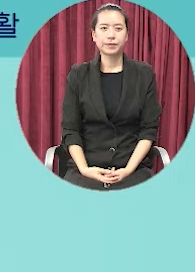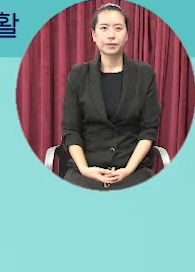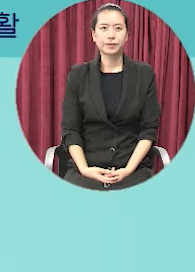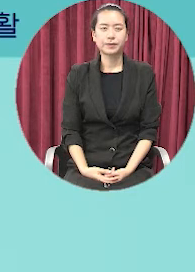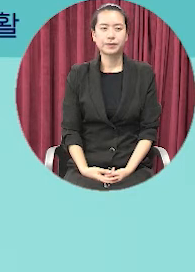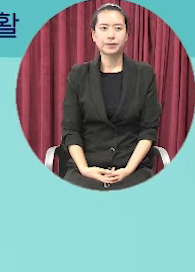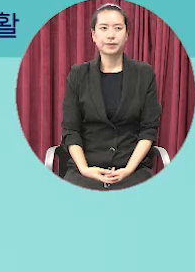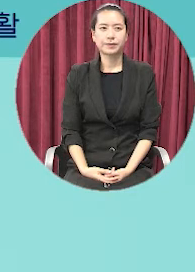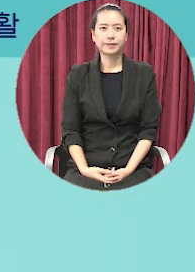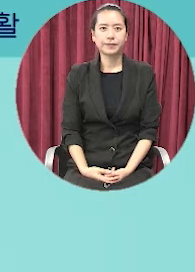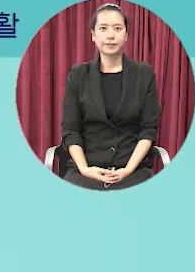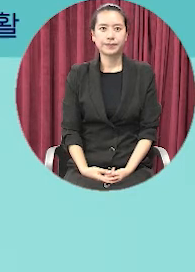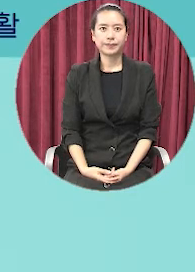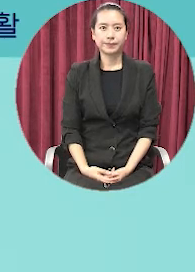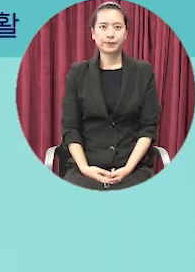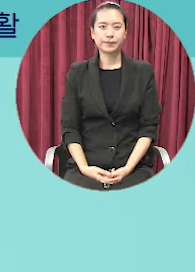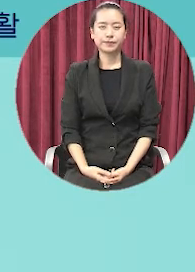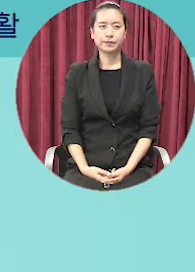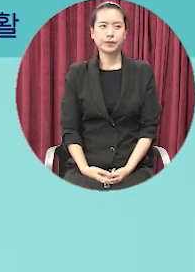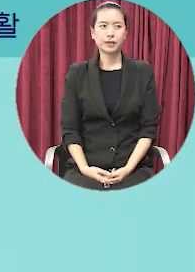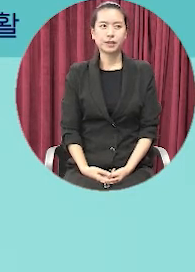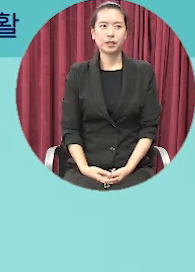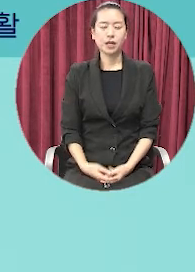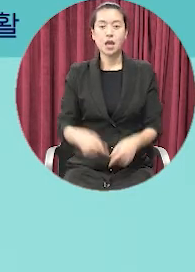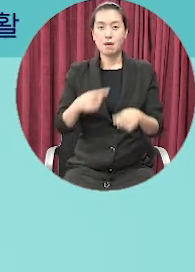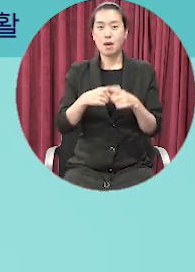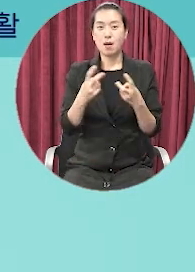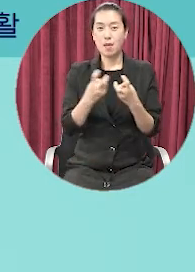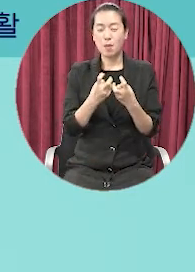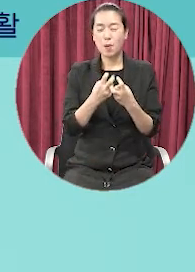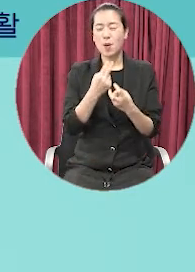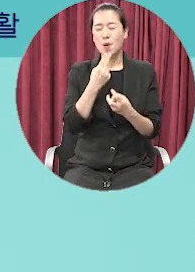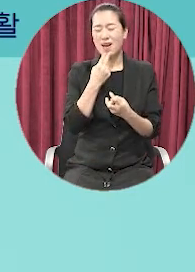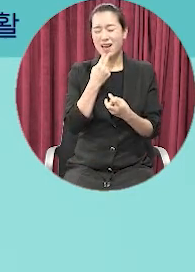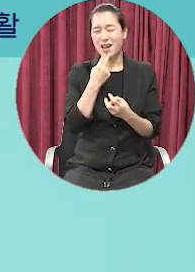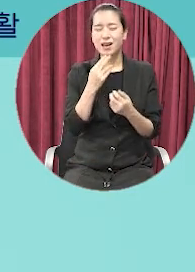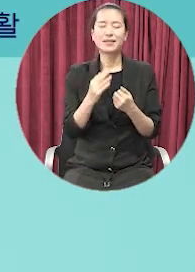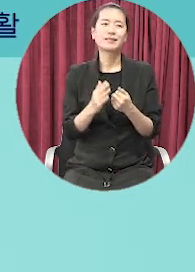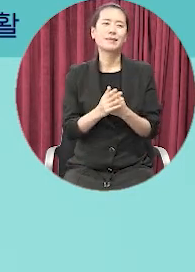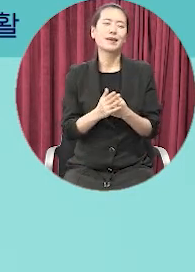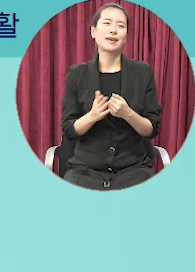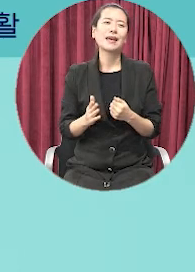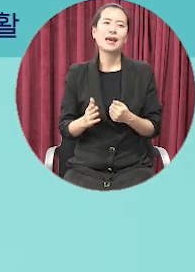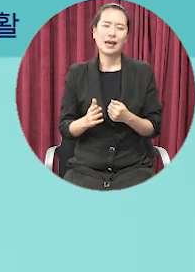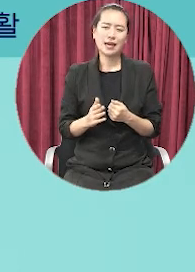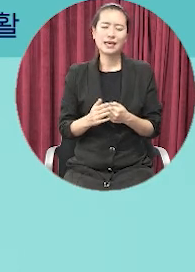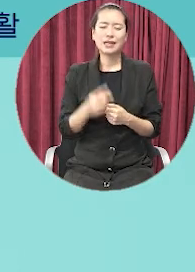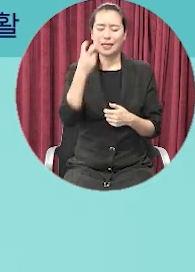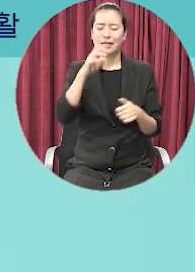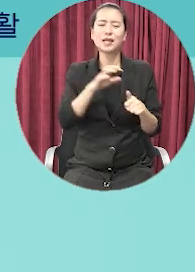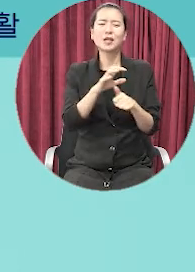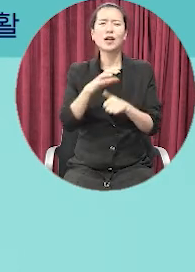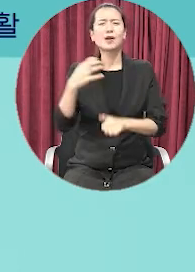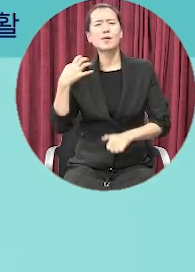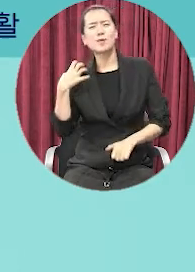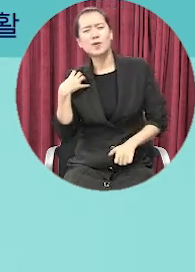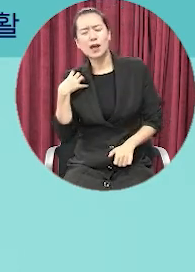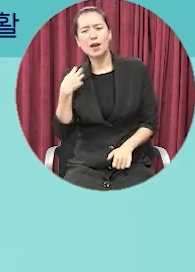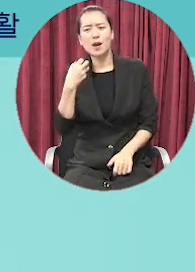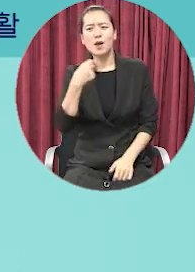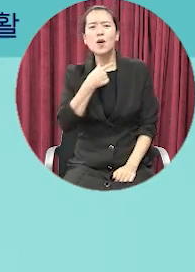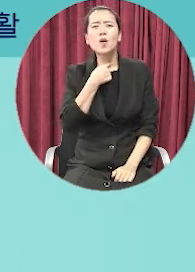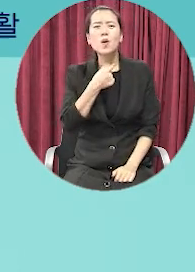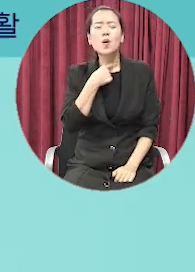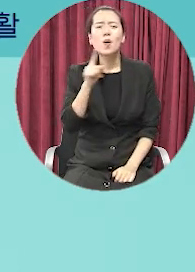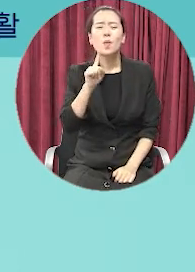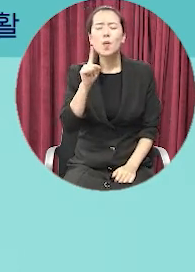그래서 이런 평가 도구도 잘 마련되어 있지 않기 때문에 케어기버의 부양 부담과 니즈 파악의